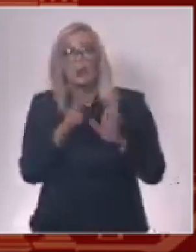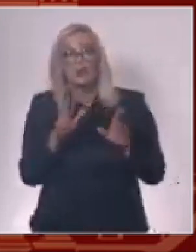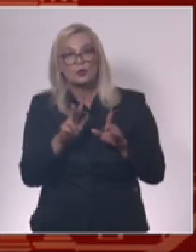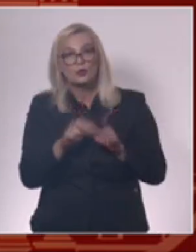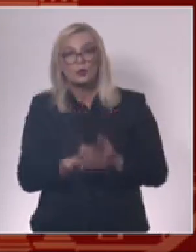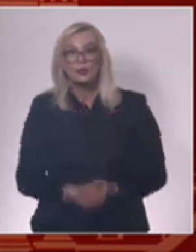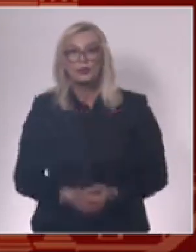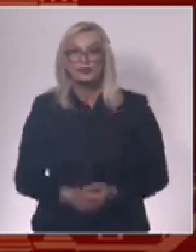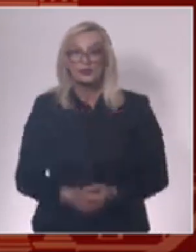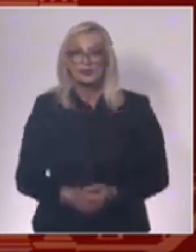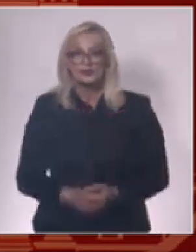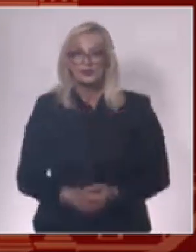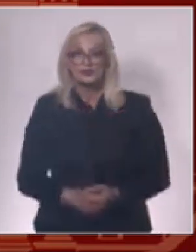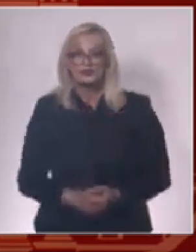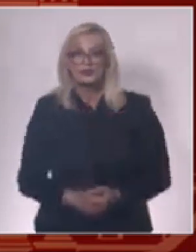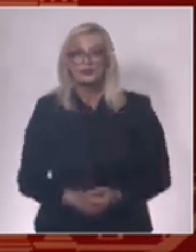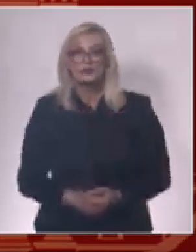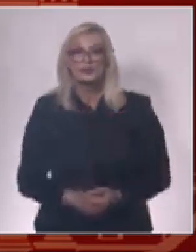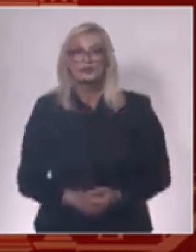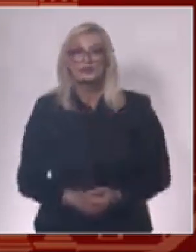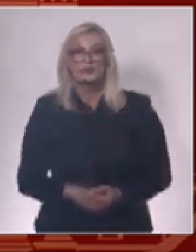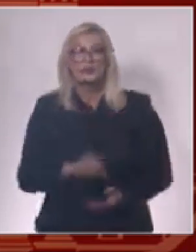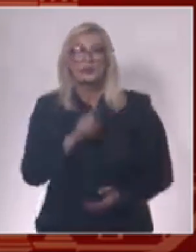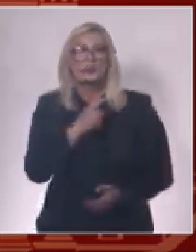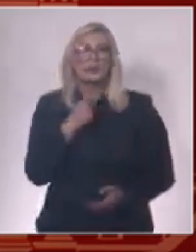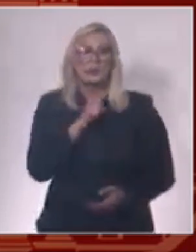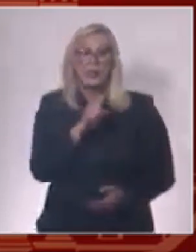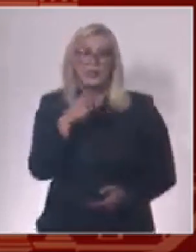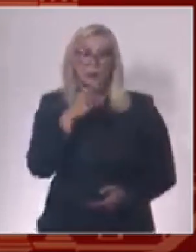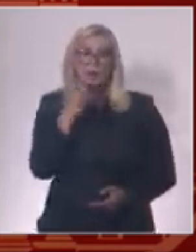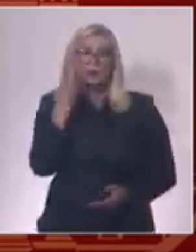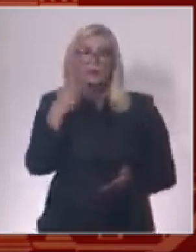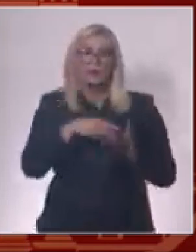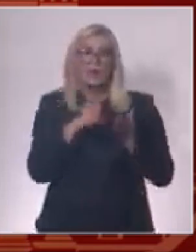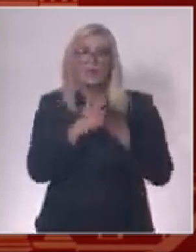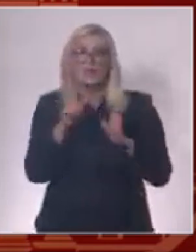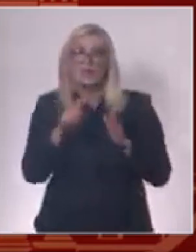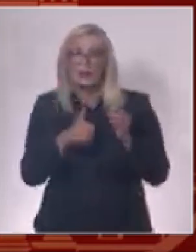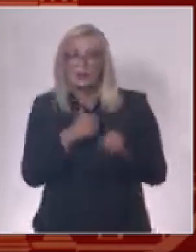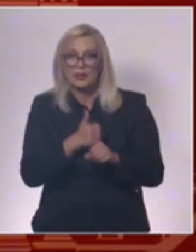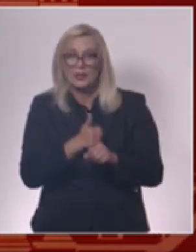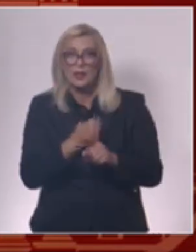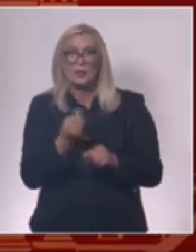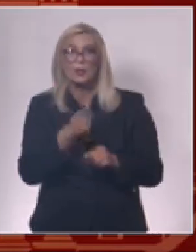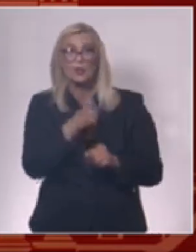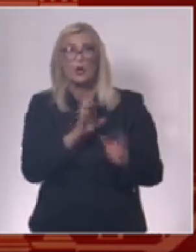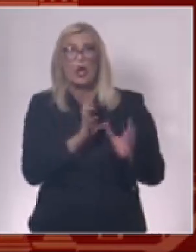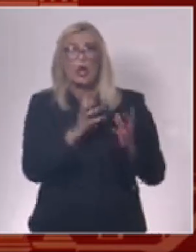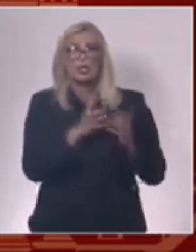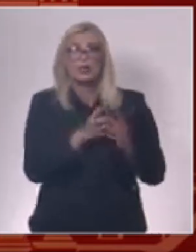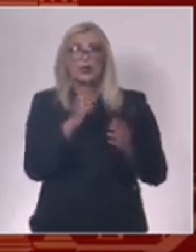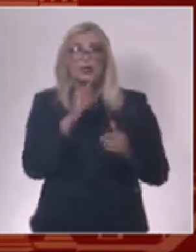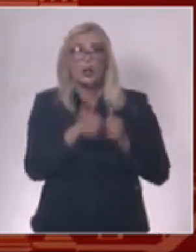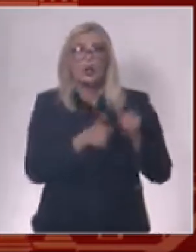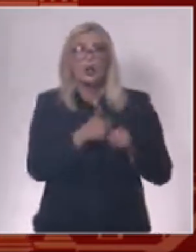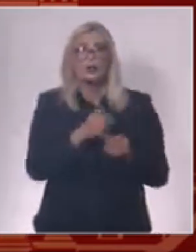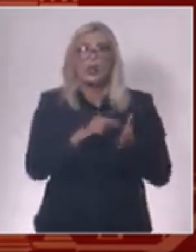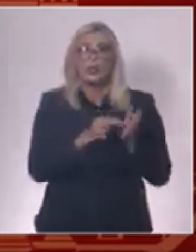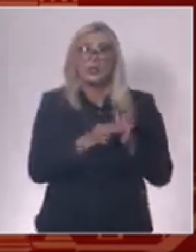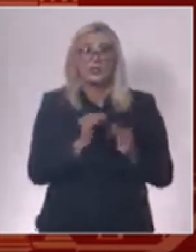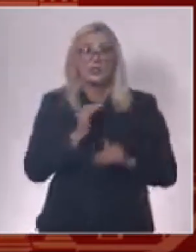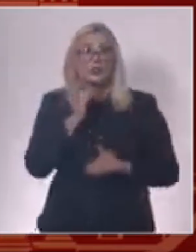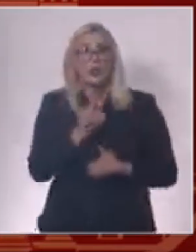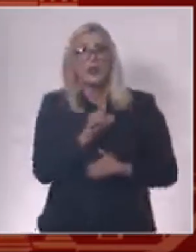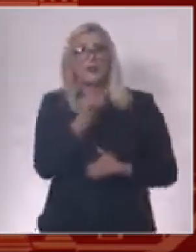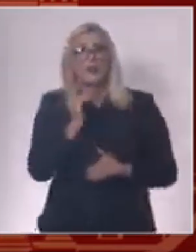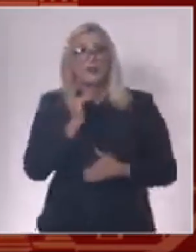1.1.2018, нема да ја земеме 2017 како репер, бидејќи таа е нели здружена година на таа техничка влада и првата влада